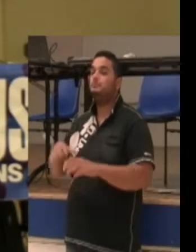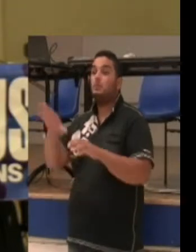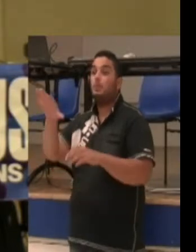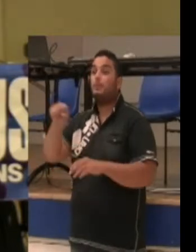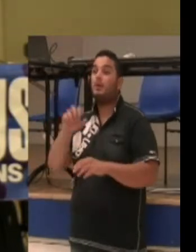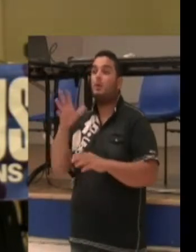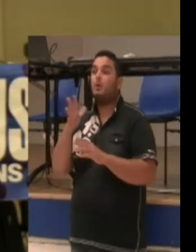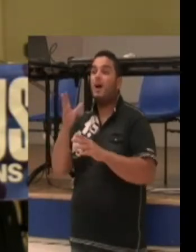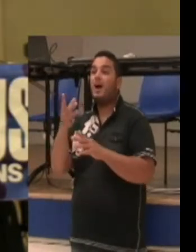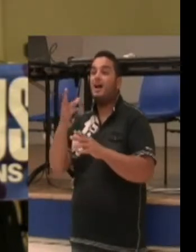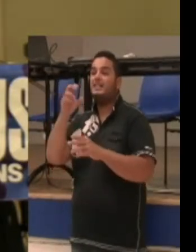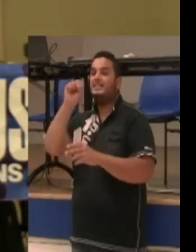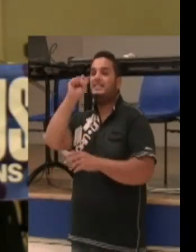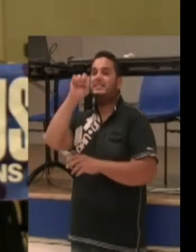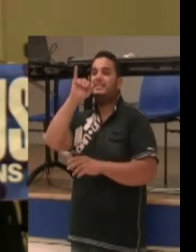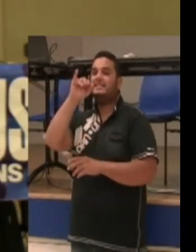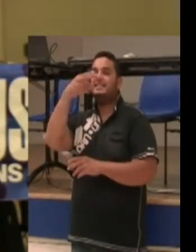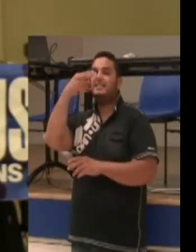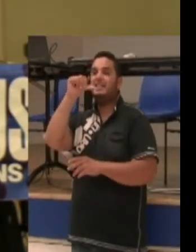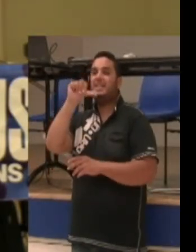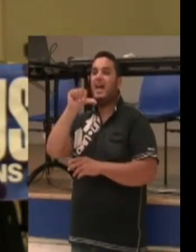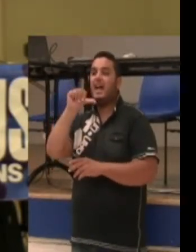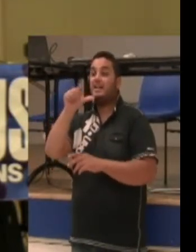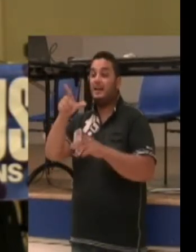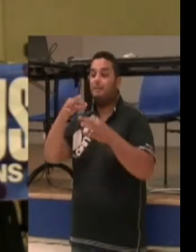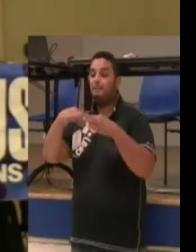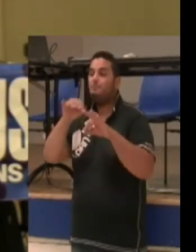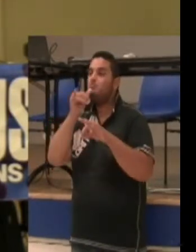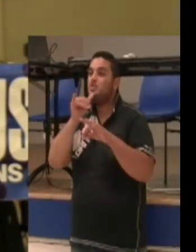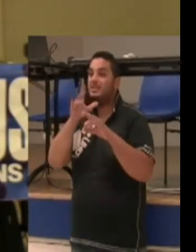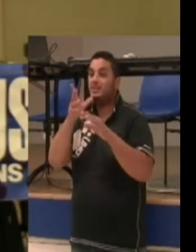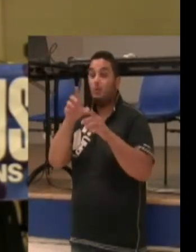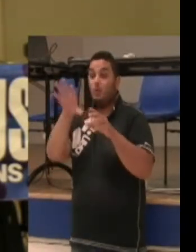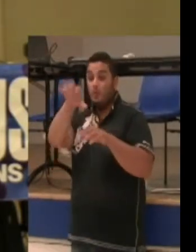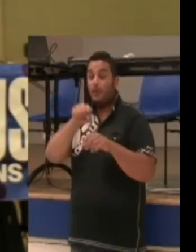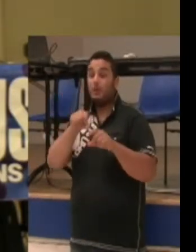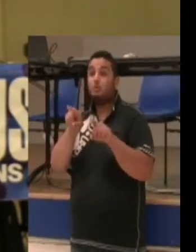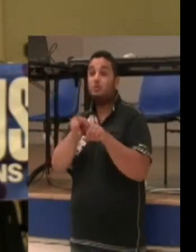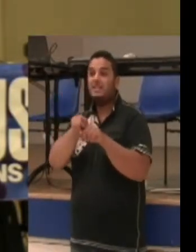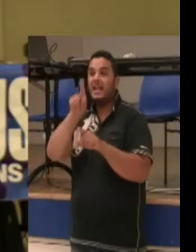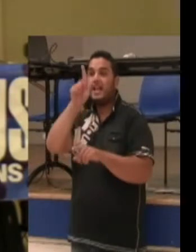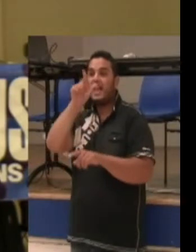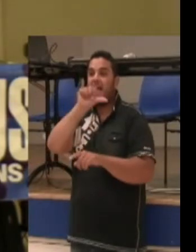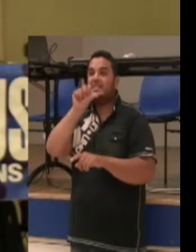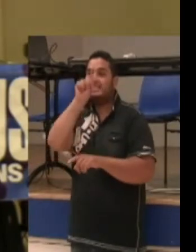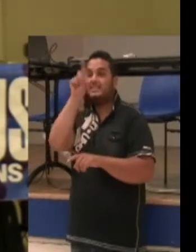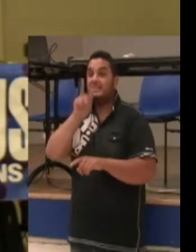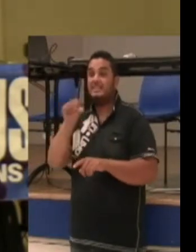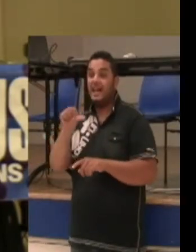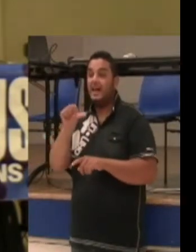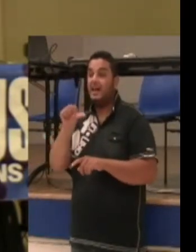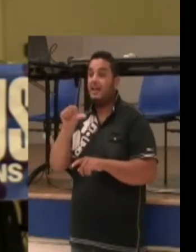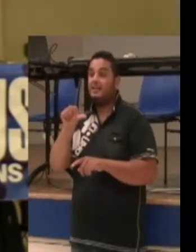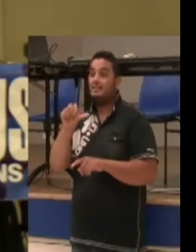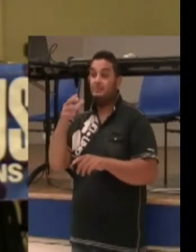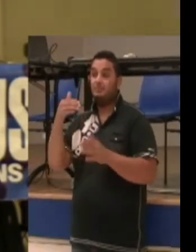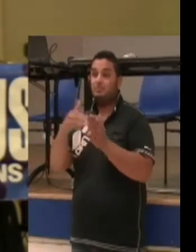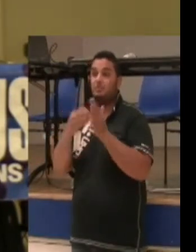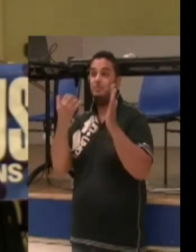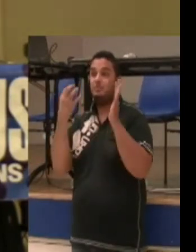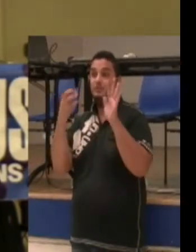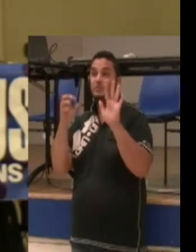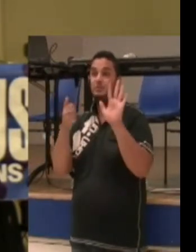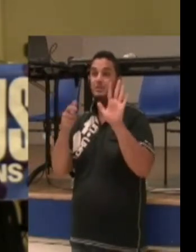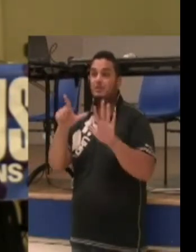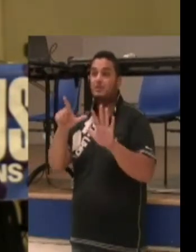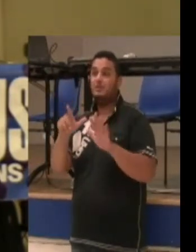Ils ont pris Gaza, qui a aujourd'hui, qui était sous l'égide de l'Égypte. Ils ont pris Gaza. Et par l'occasion, il y a un grand savant musulman qui est